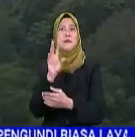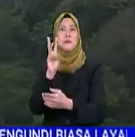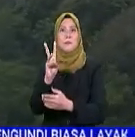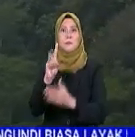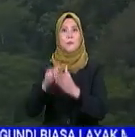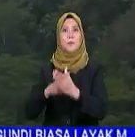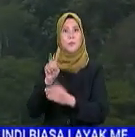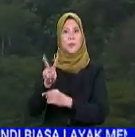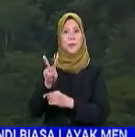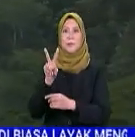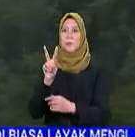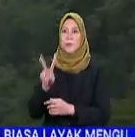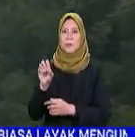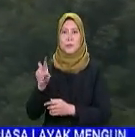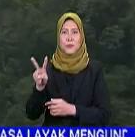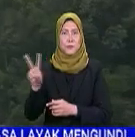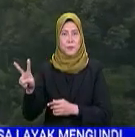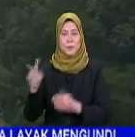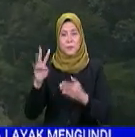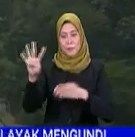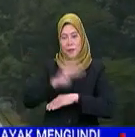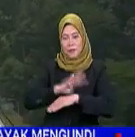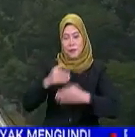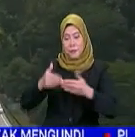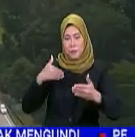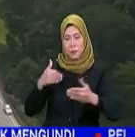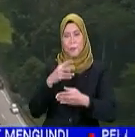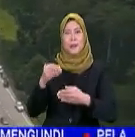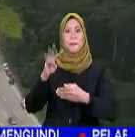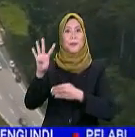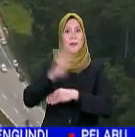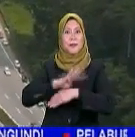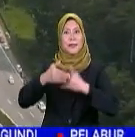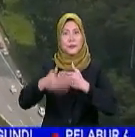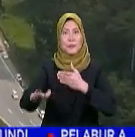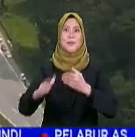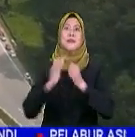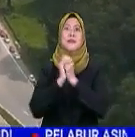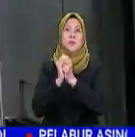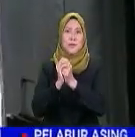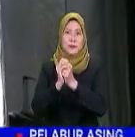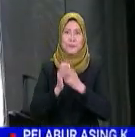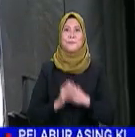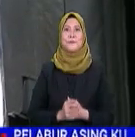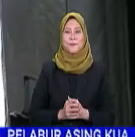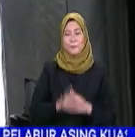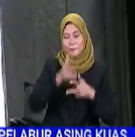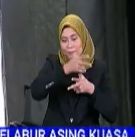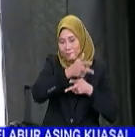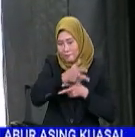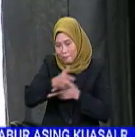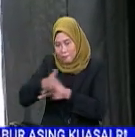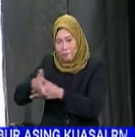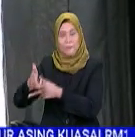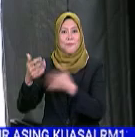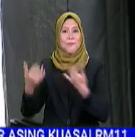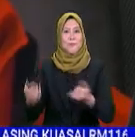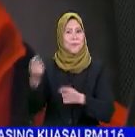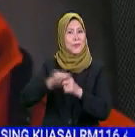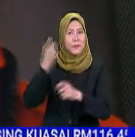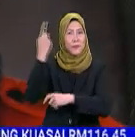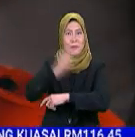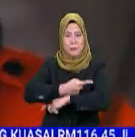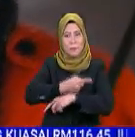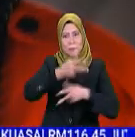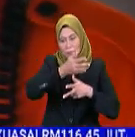Febri 2022 yaitu empat hari sebelum dan empat hari selepas sambutan perayaan tinjauan udara akan dilaksanakan setiap